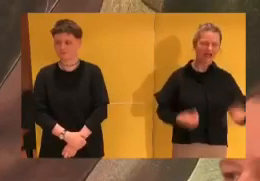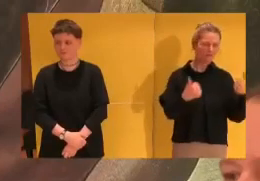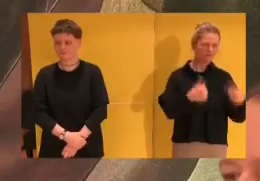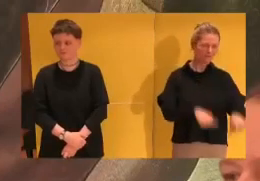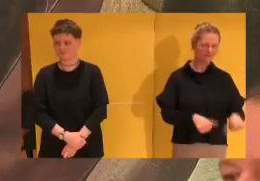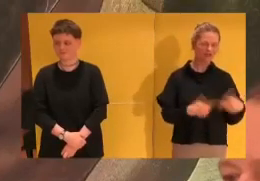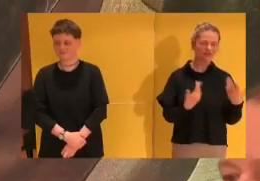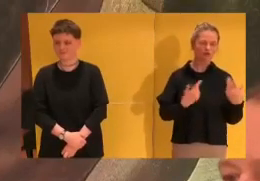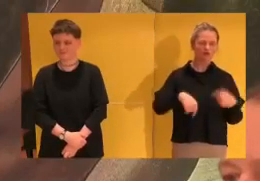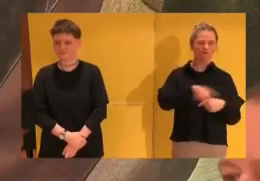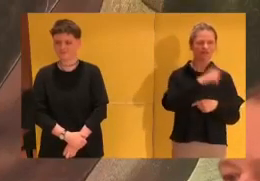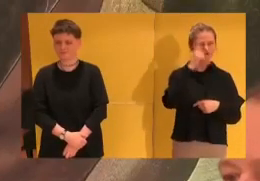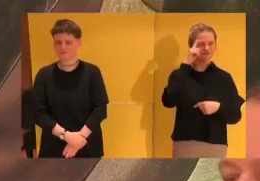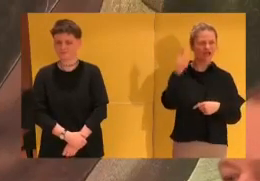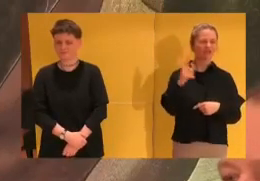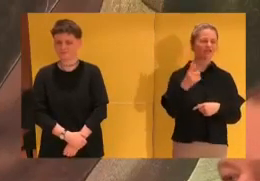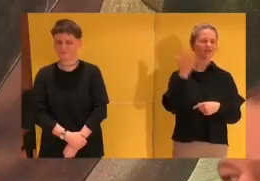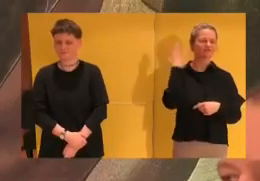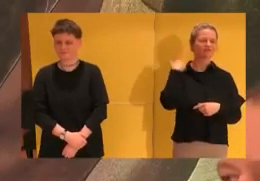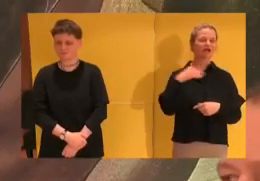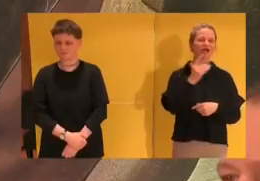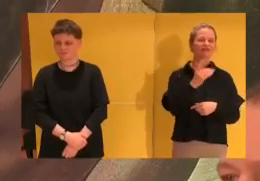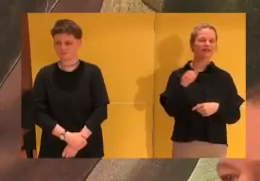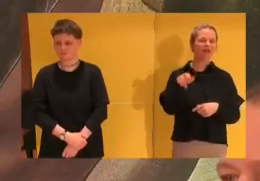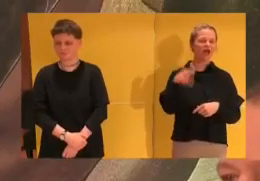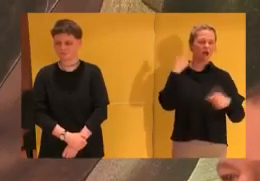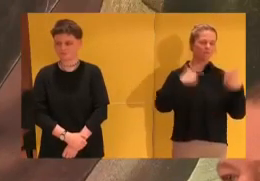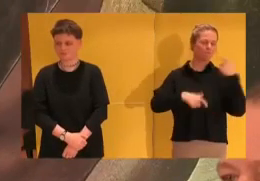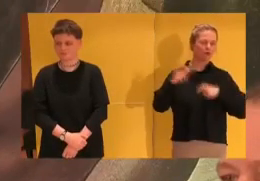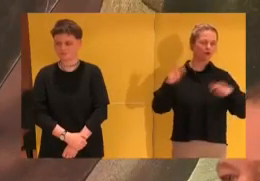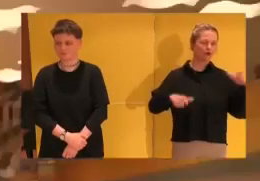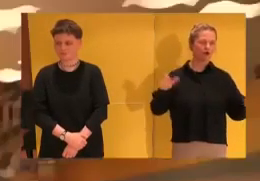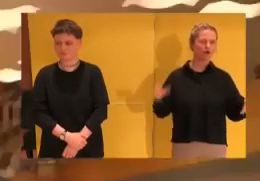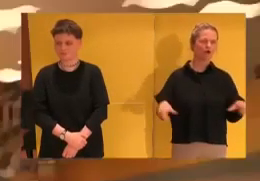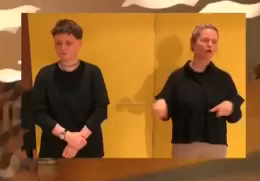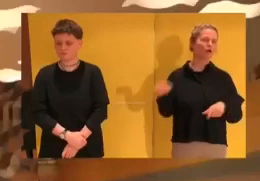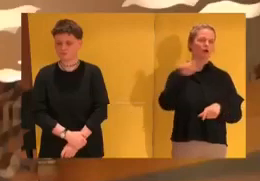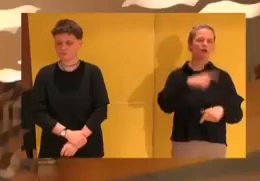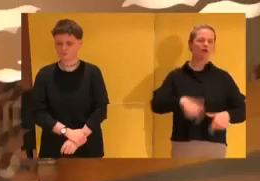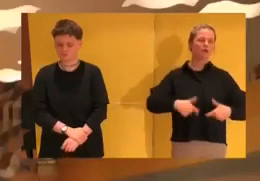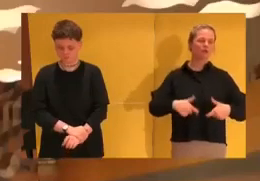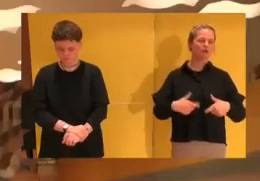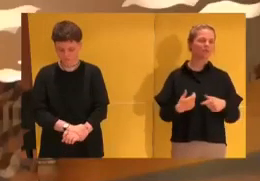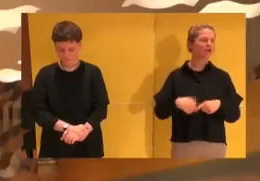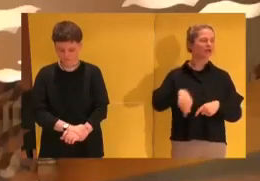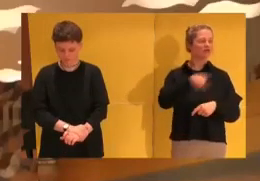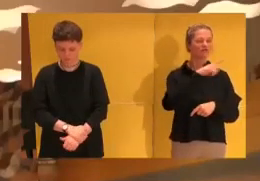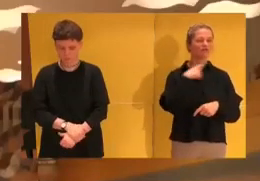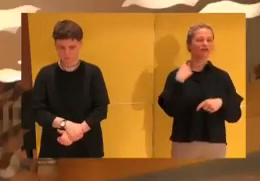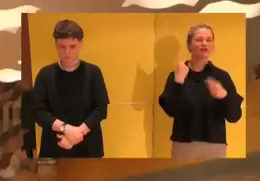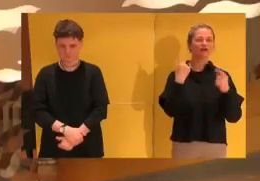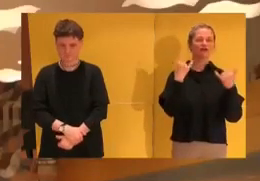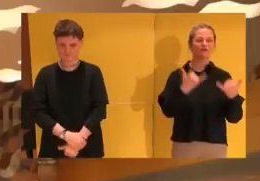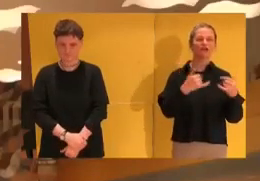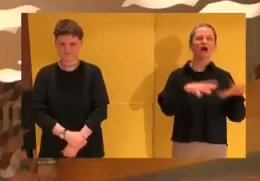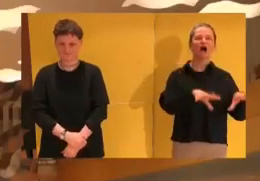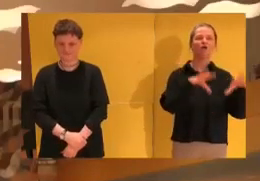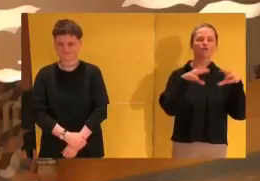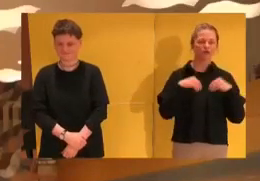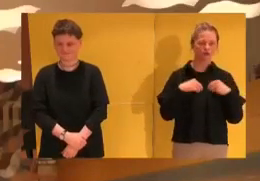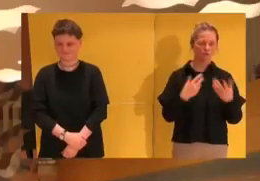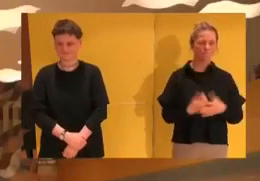als DDR-Bürger, wie wir auch davon partizipiert haben, dass wir aufgenommen worden